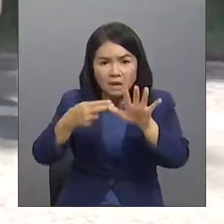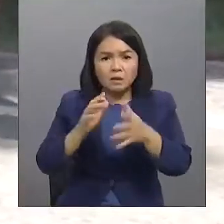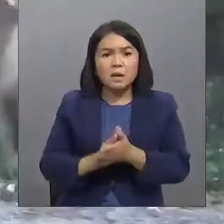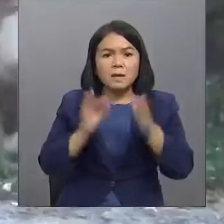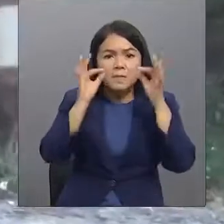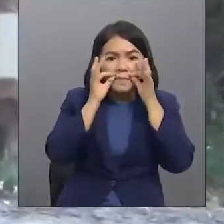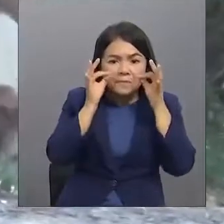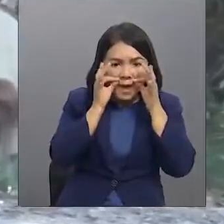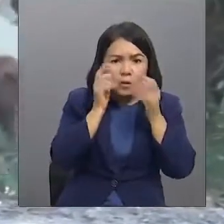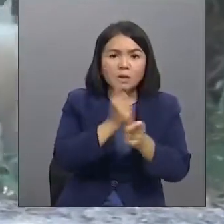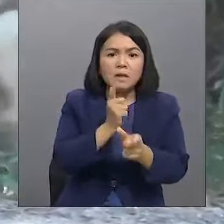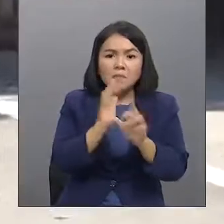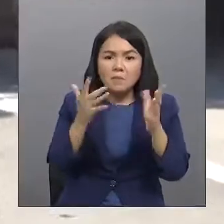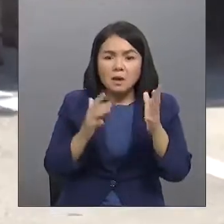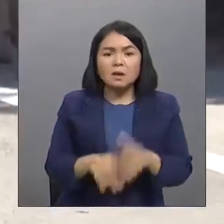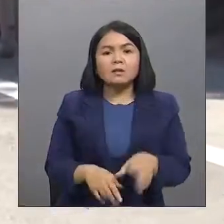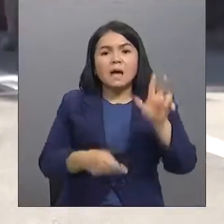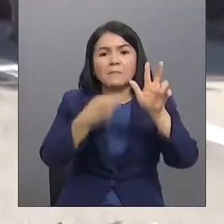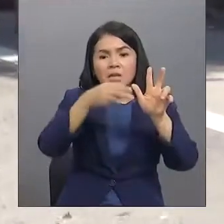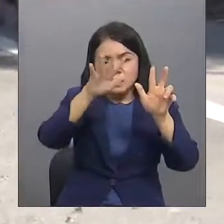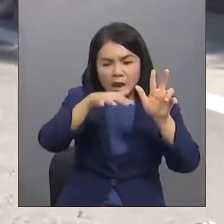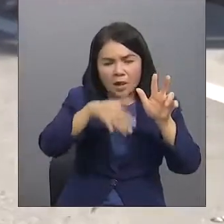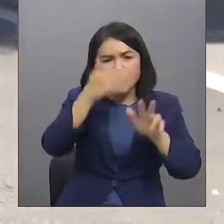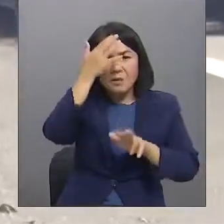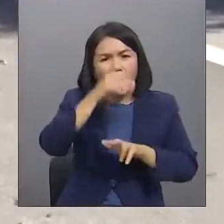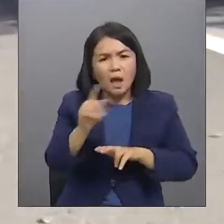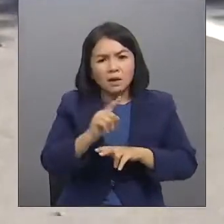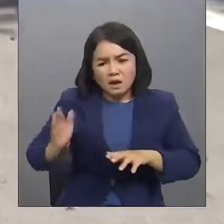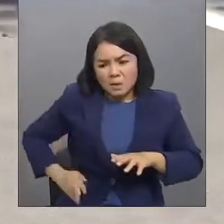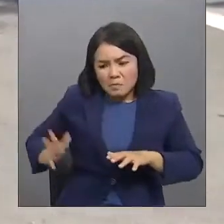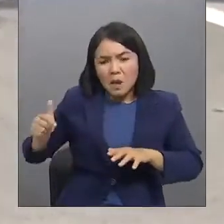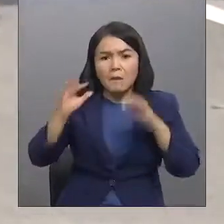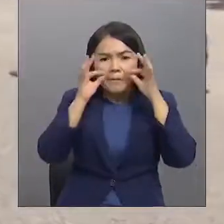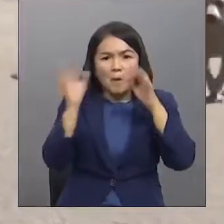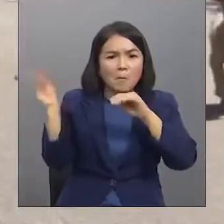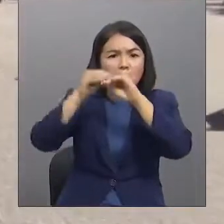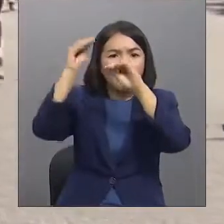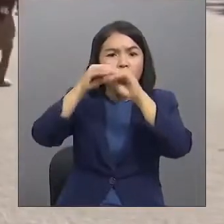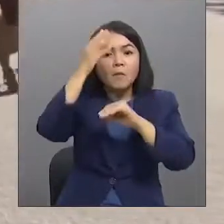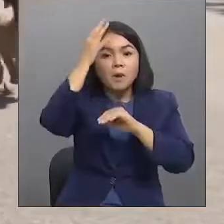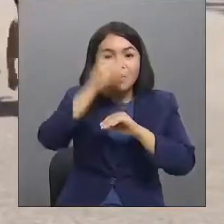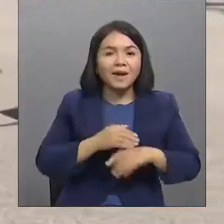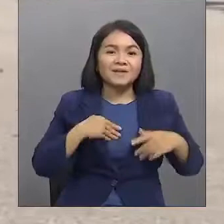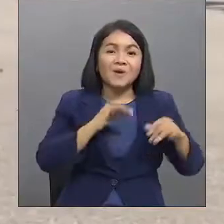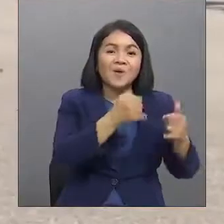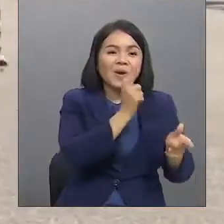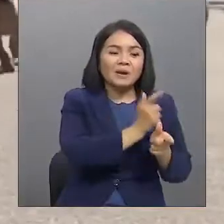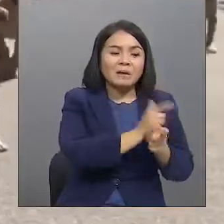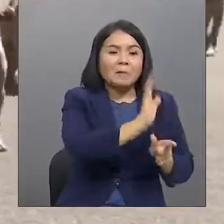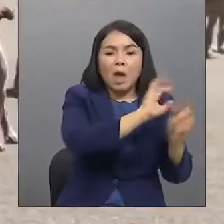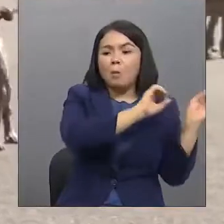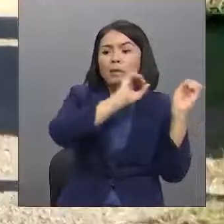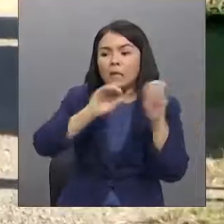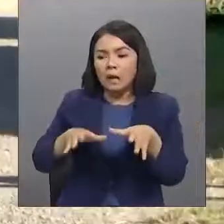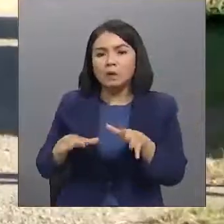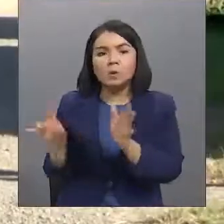35,000 ตัวสาเหตุที่ทำให้สุนัขและแมวจรจัดเพิ่มมากขึ้นเพราะเจ้าของนำไปทิ้งและเกิดลูกจำนวนมากตามม